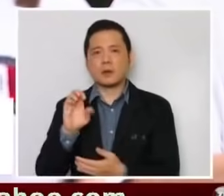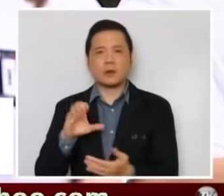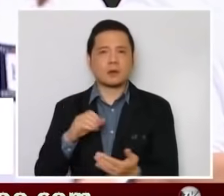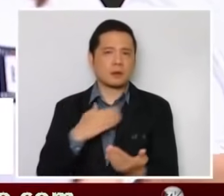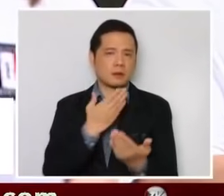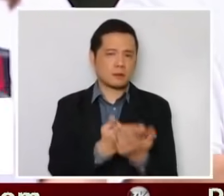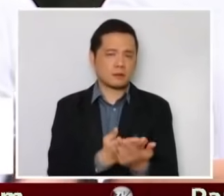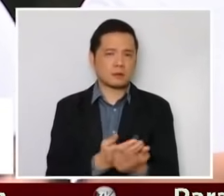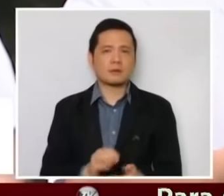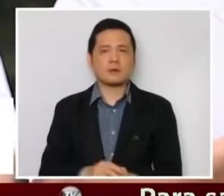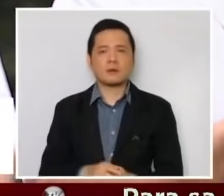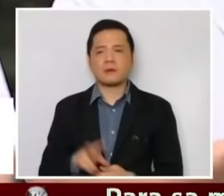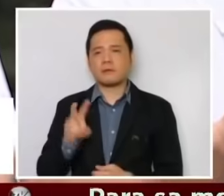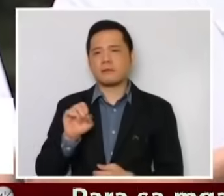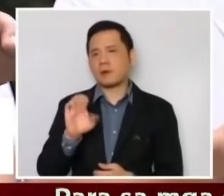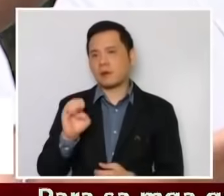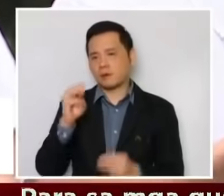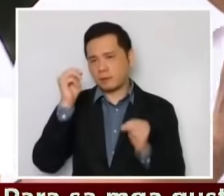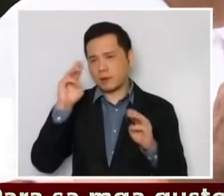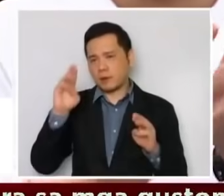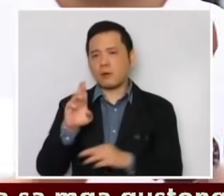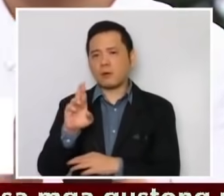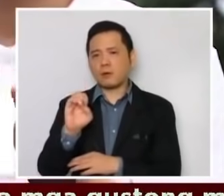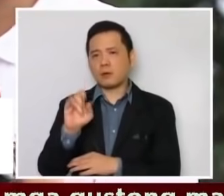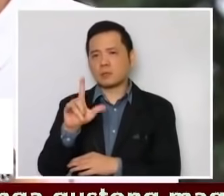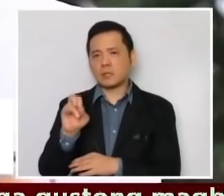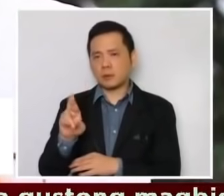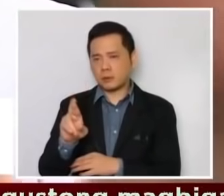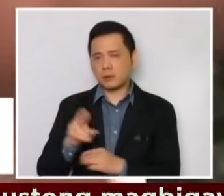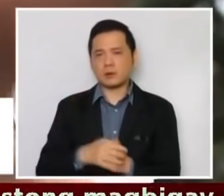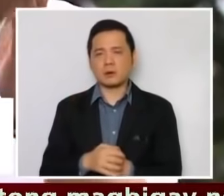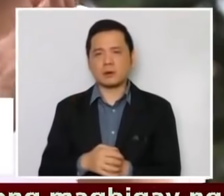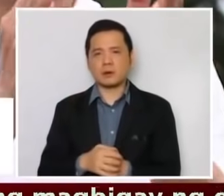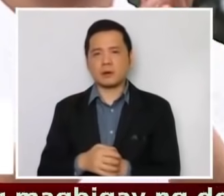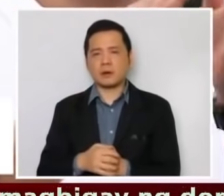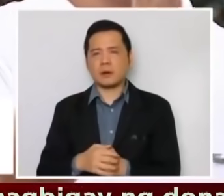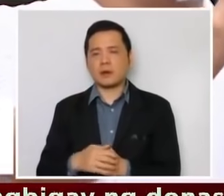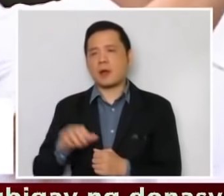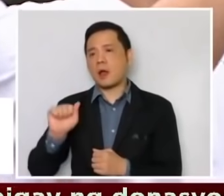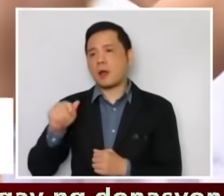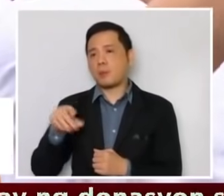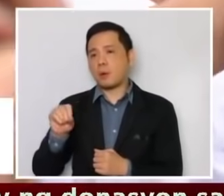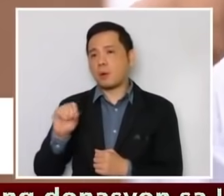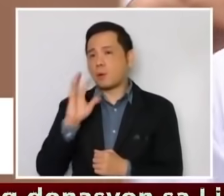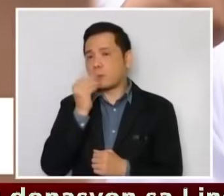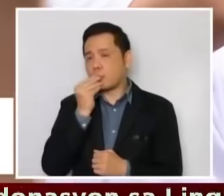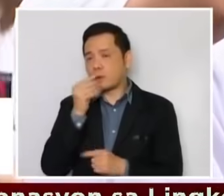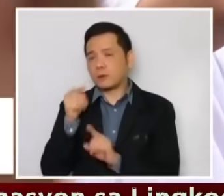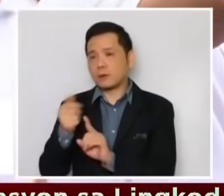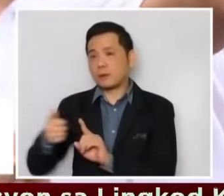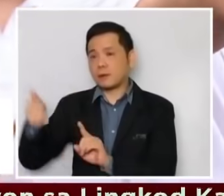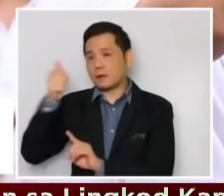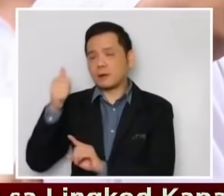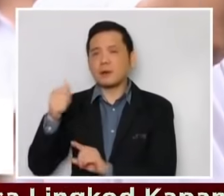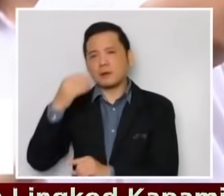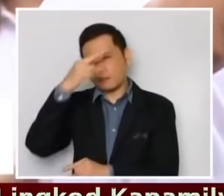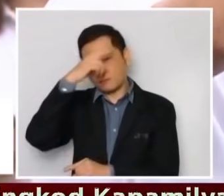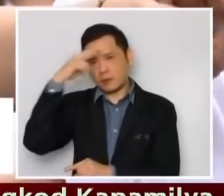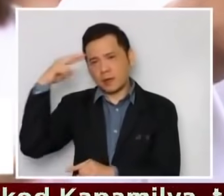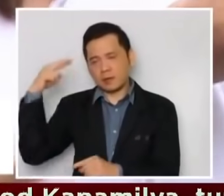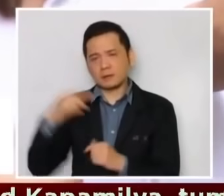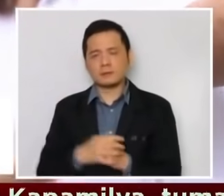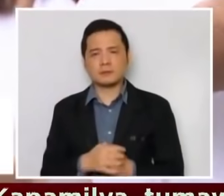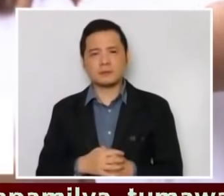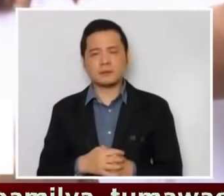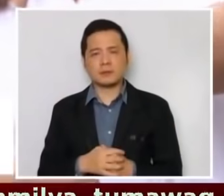incumbent Vice Mayor Rosseler Ross Rizal, ang kaapu-apuhan ng pambansang bayaning si Jose Rizal. Makakalaban